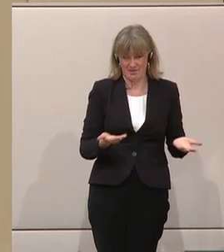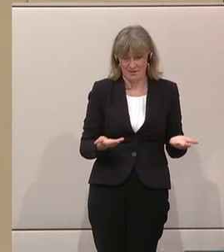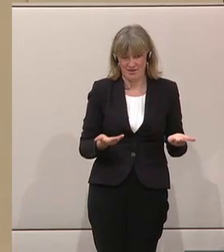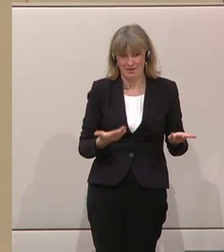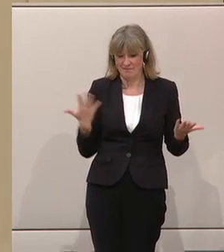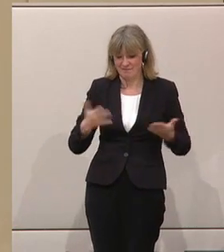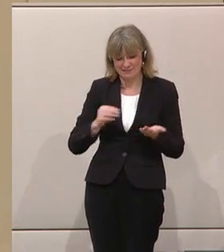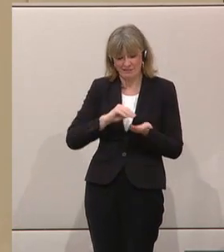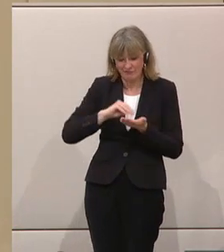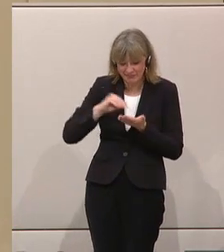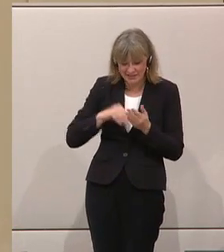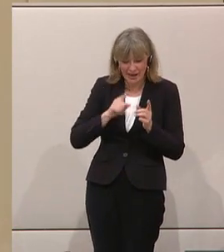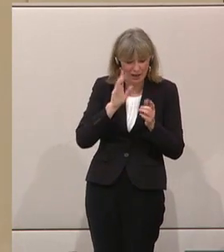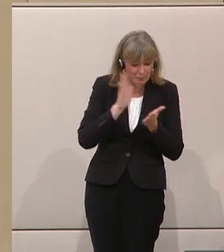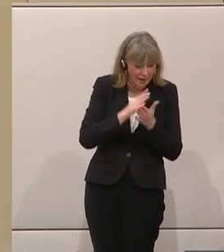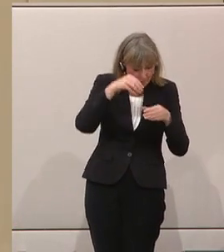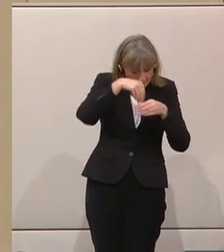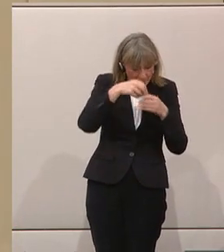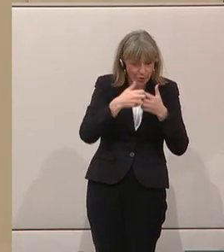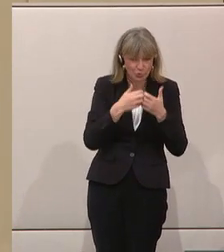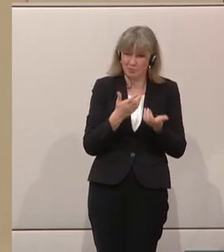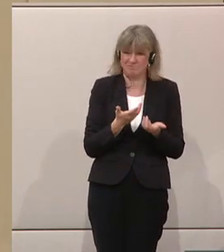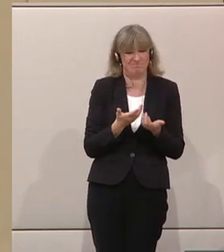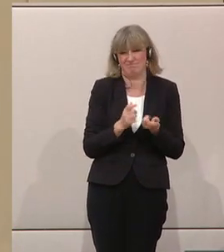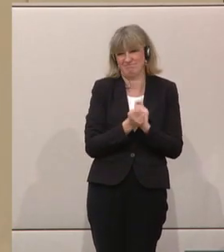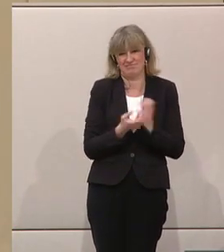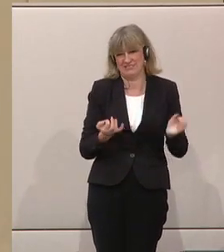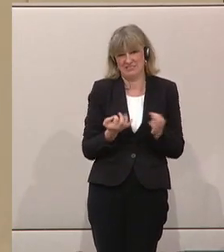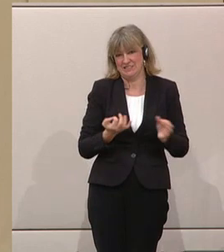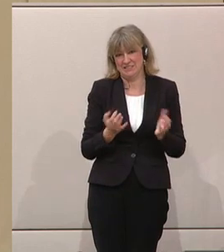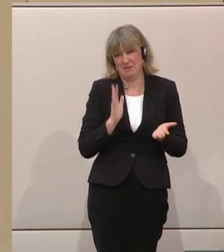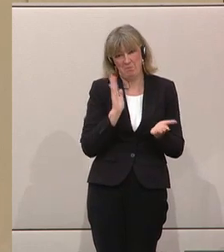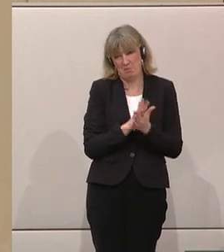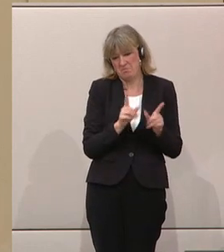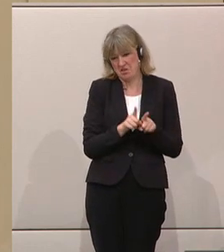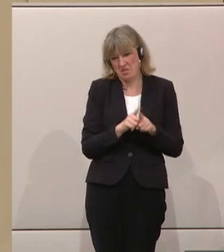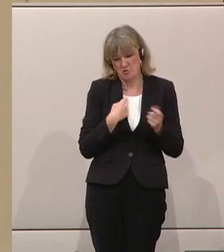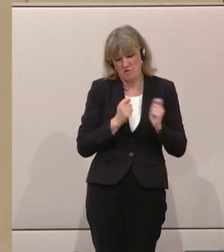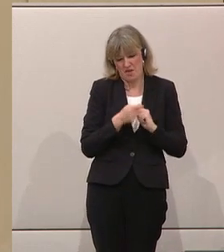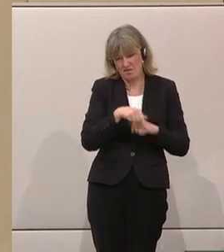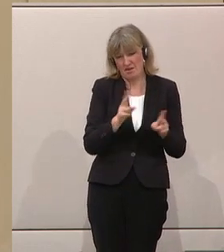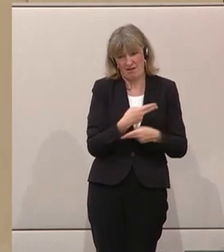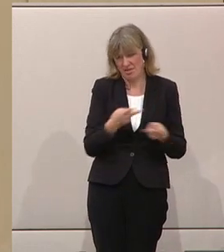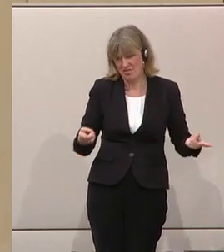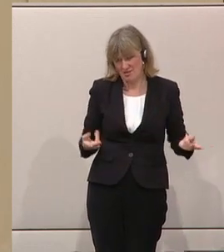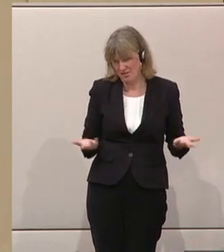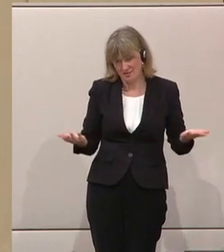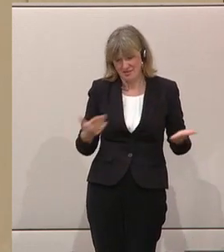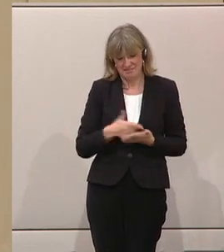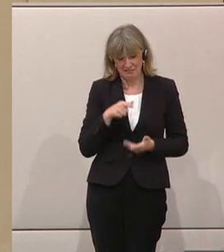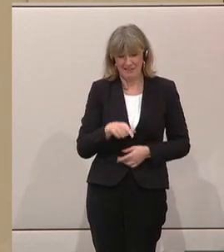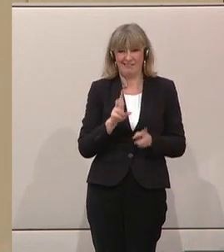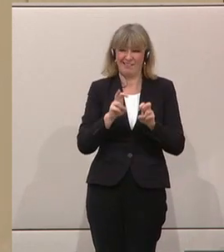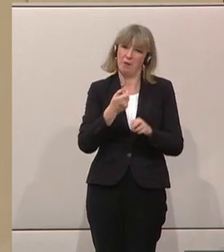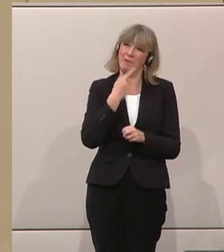am Vertrag selbst, am Hustensaft, am Produkt selbst keinen Strich, keinen Punkt verändern. Und dass diese Medizin, die wir hier